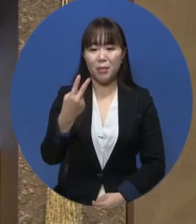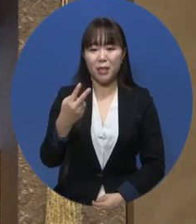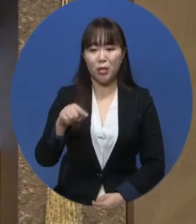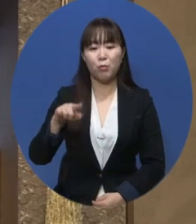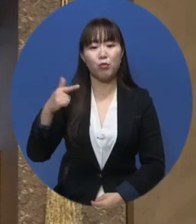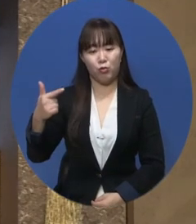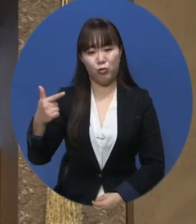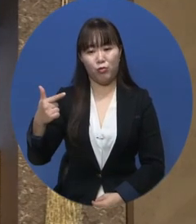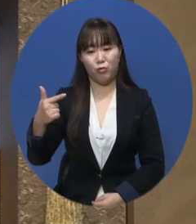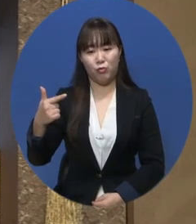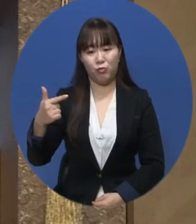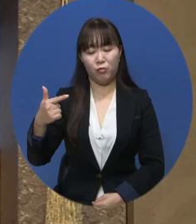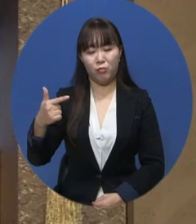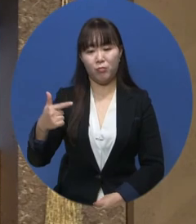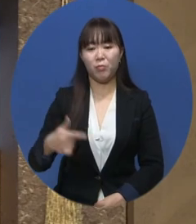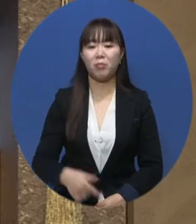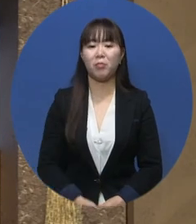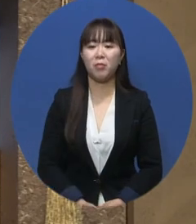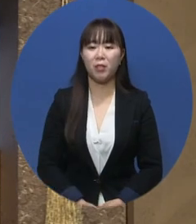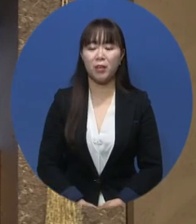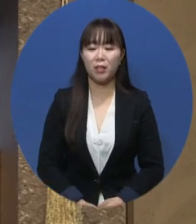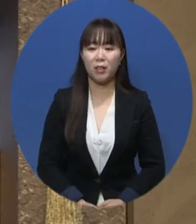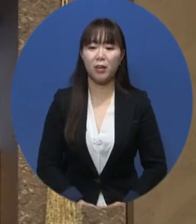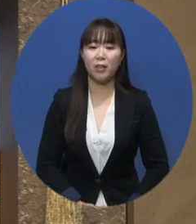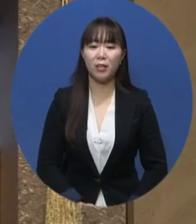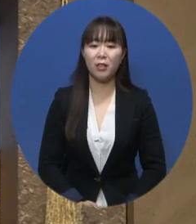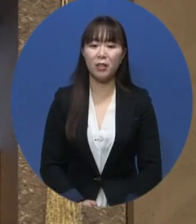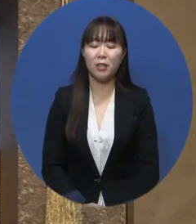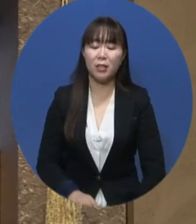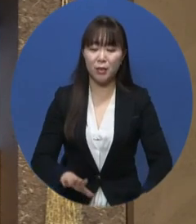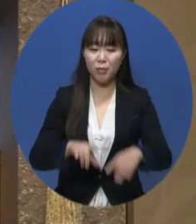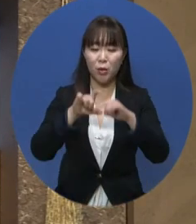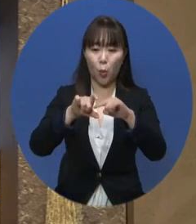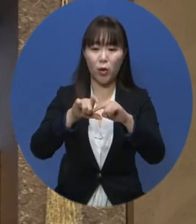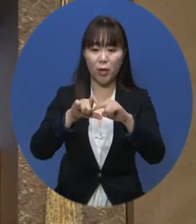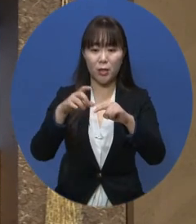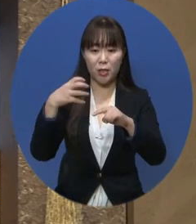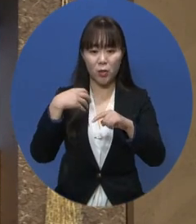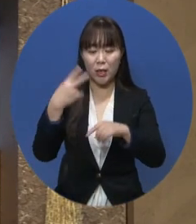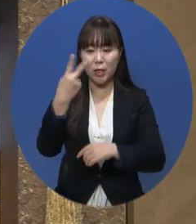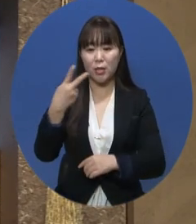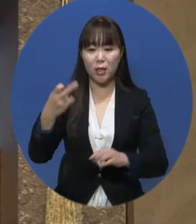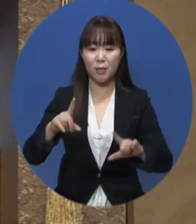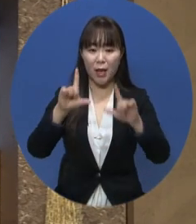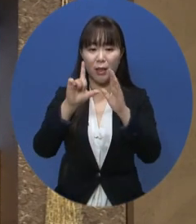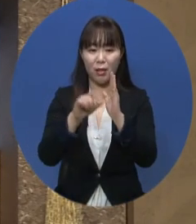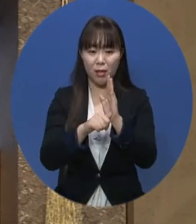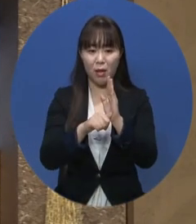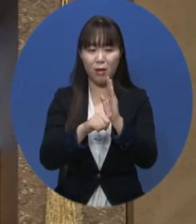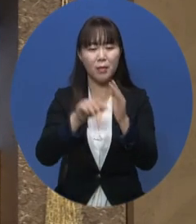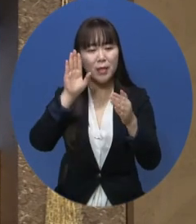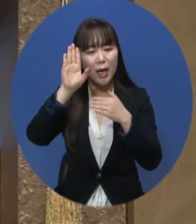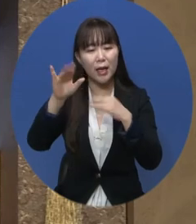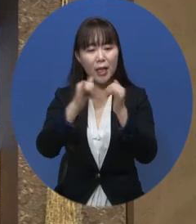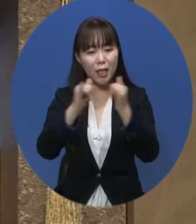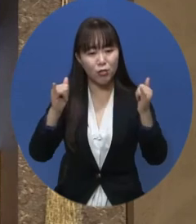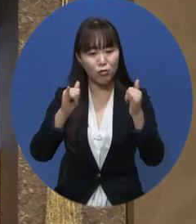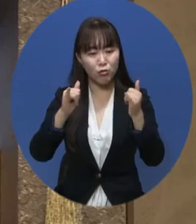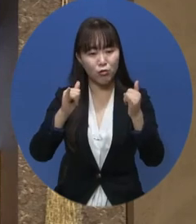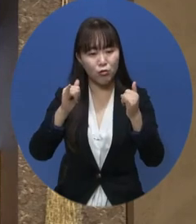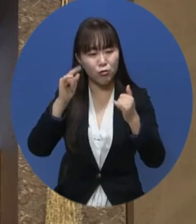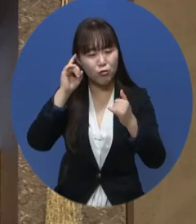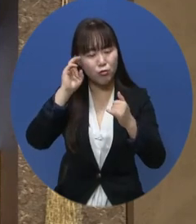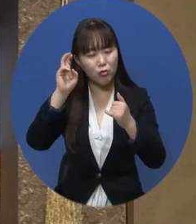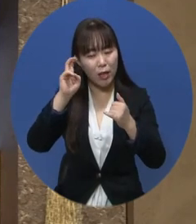거예요. 그러니까 이렇게 통계청이 2012년도에 이렇게 장래 인구 추계라고 해서 발표를 했는데